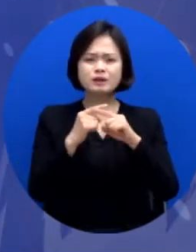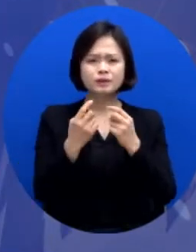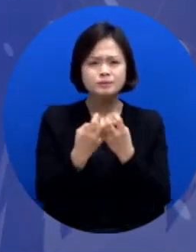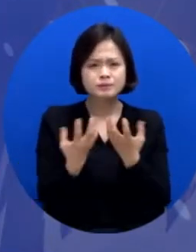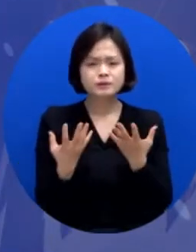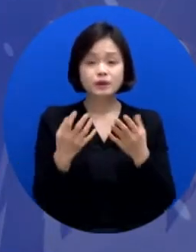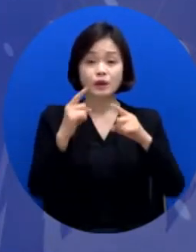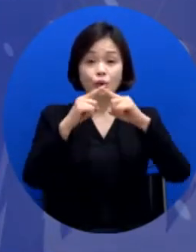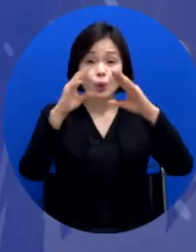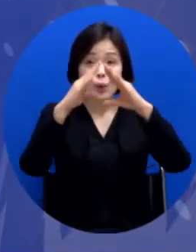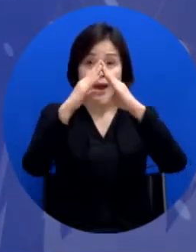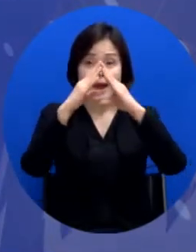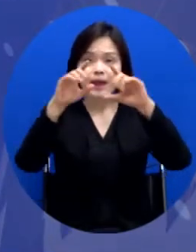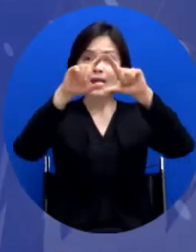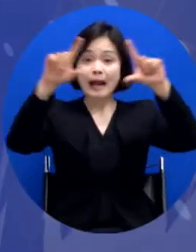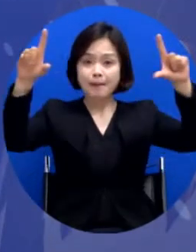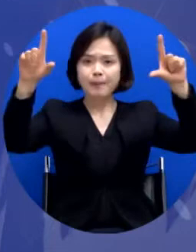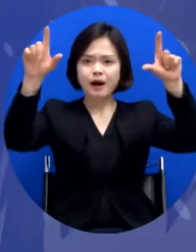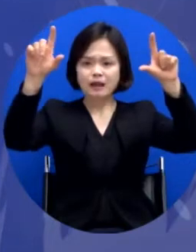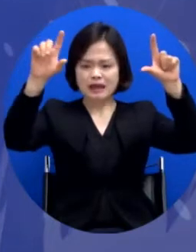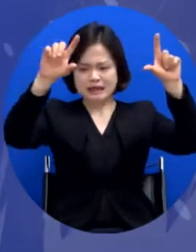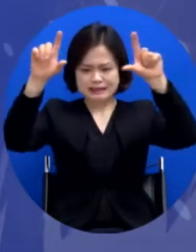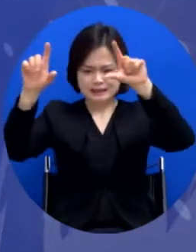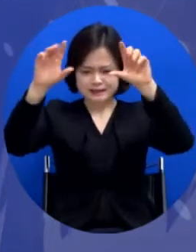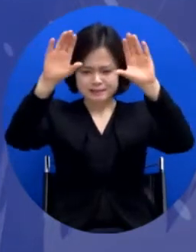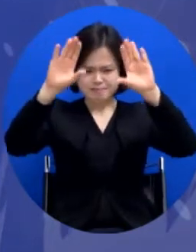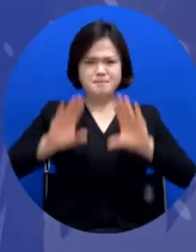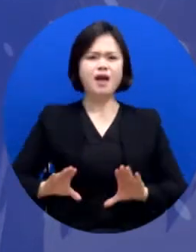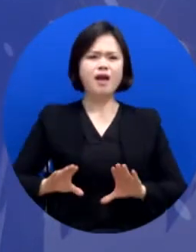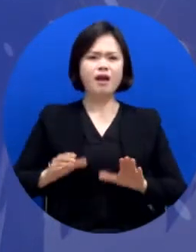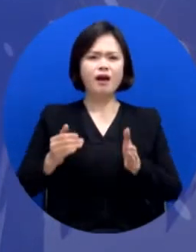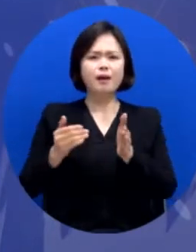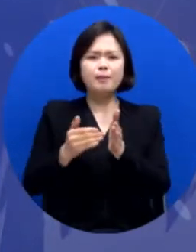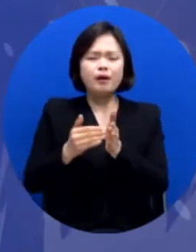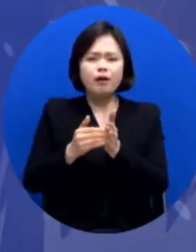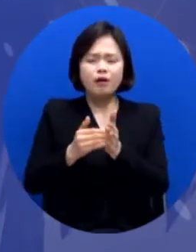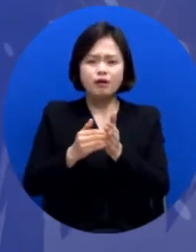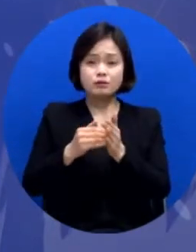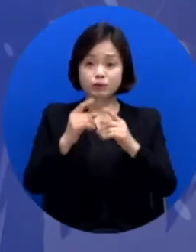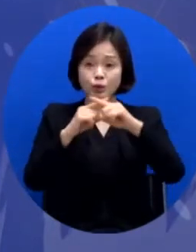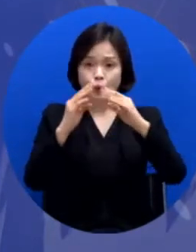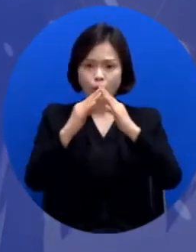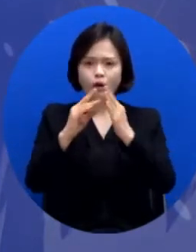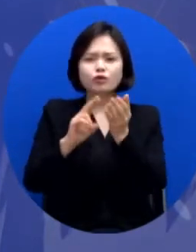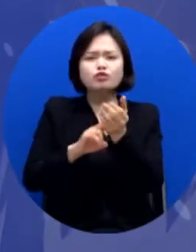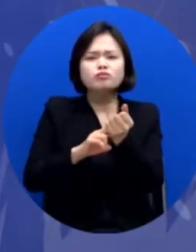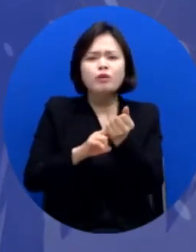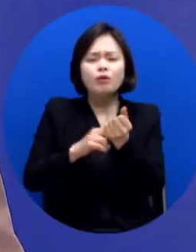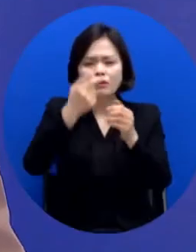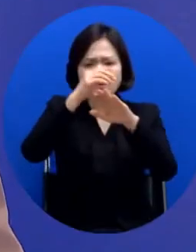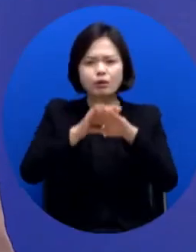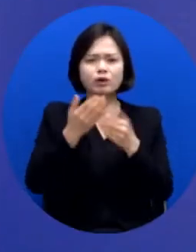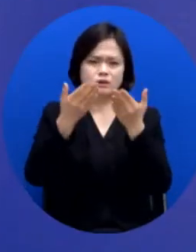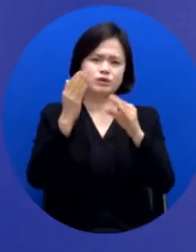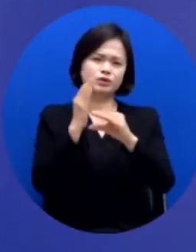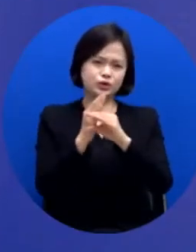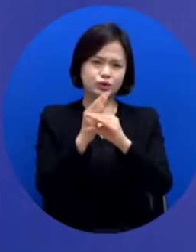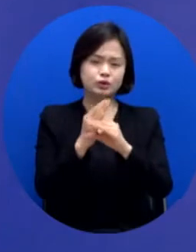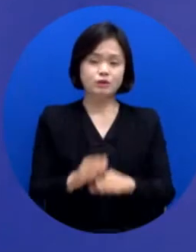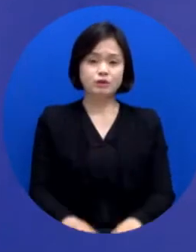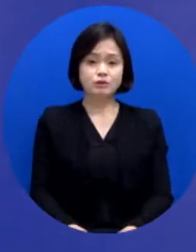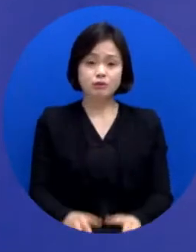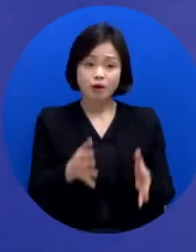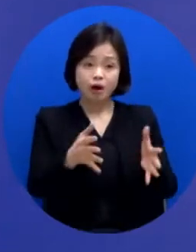교회 감염 이런 식의 뉴스가 자꾸 나오다 보니까 교회를 위험 시설로 인식하는 경향이 커지고 있는 것 같아 예 임대가 어렵다는